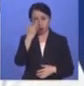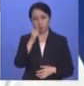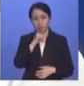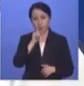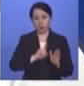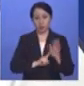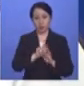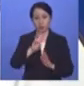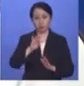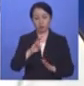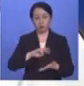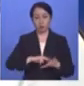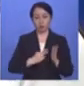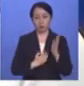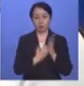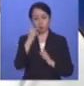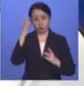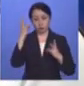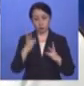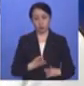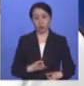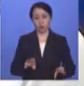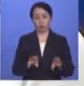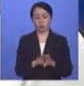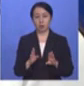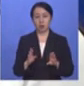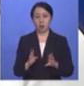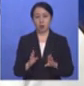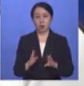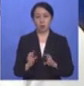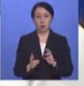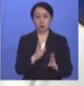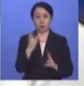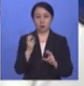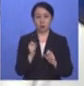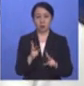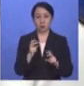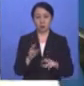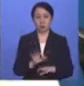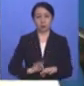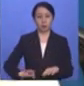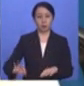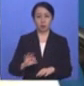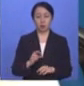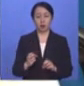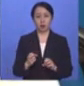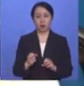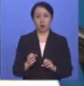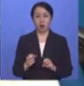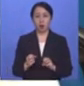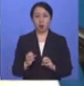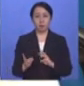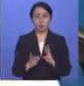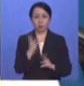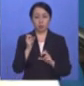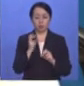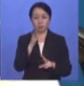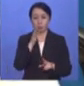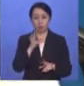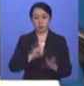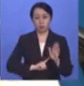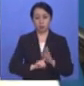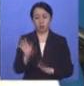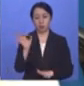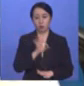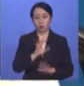с мая, прогнозируется высокий и чрезвычайный уровень пожарной опасности на большей части территории. Пожароопасный сезон наступает с момента